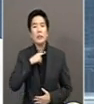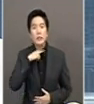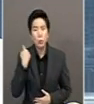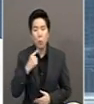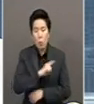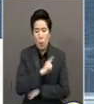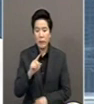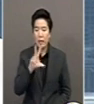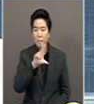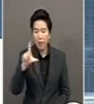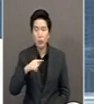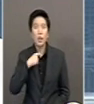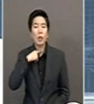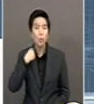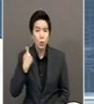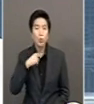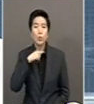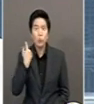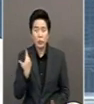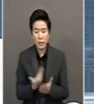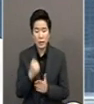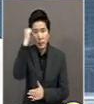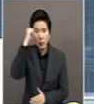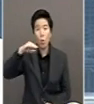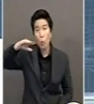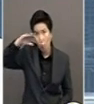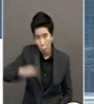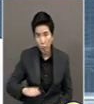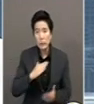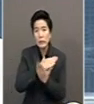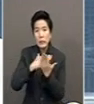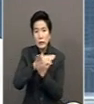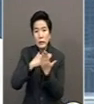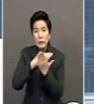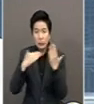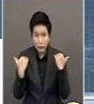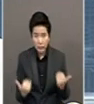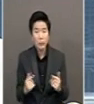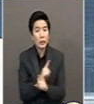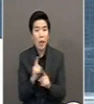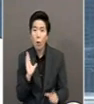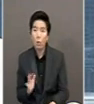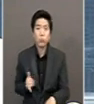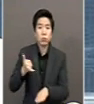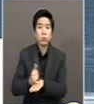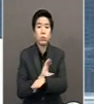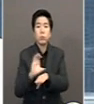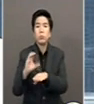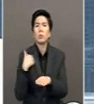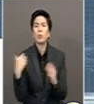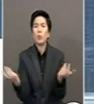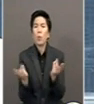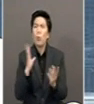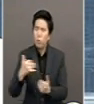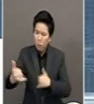เนี่ยวันละเกือบ3ล้านบาทเลยท ี เด ีย วคร ับ คือตอนนี้ลดค่าโดยสารลงมาแล้วลดลงมาเกือบครึ่งเลยนะคุณอัศวินนะคะแต่ปรากฏว่าตัวเลขของผู้โดยส